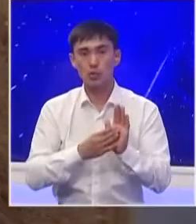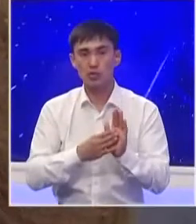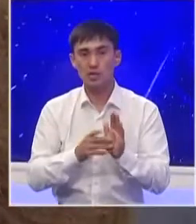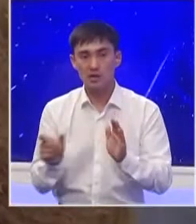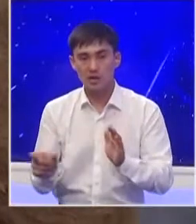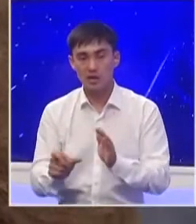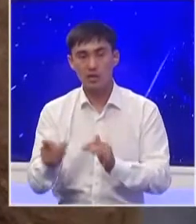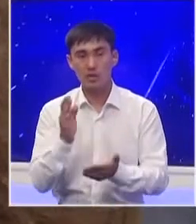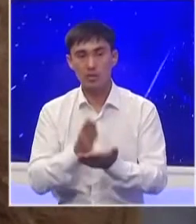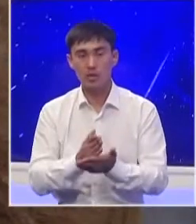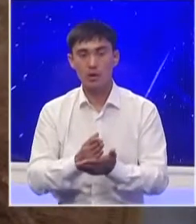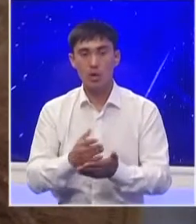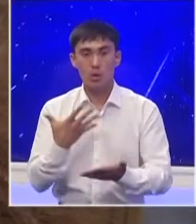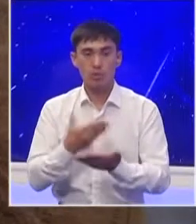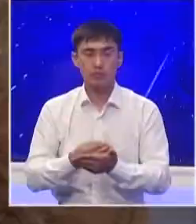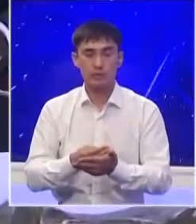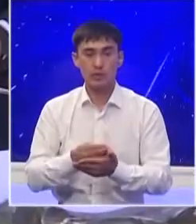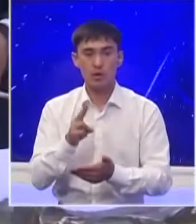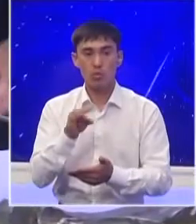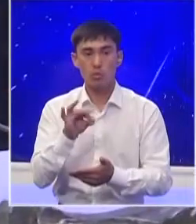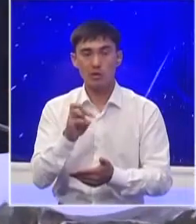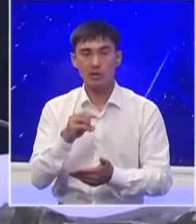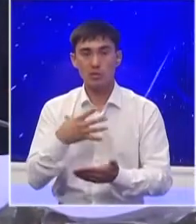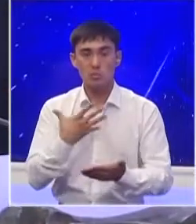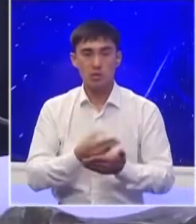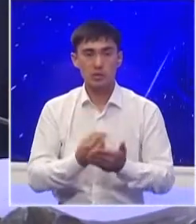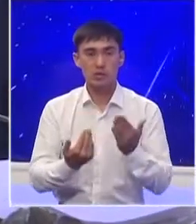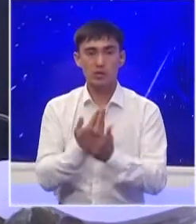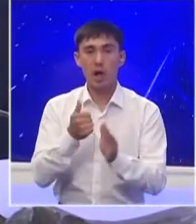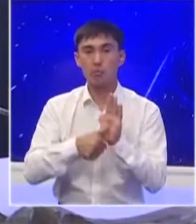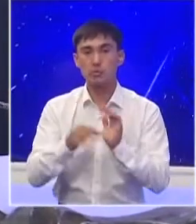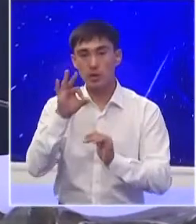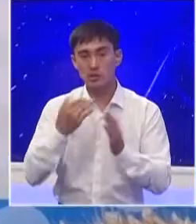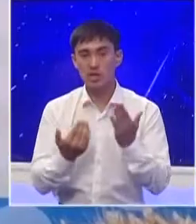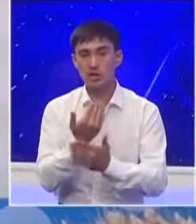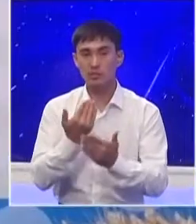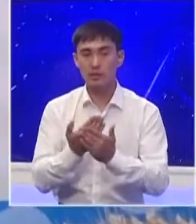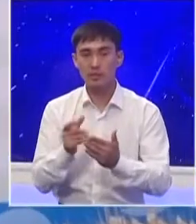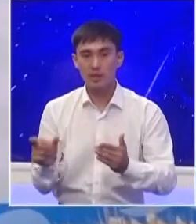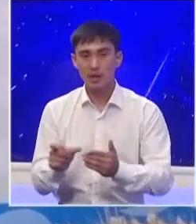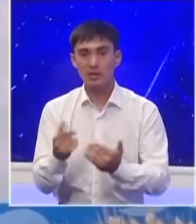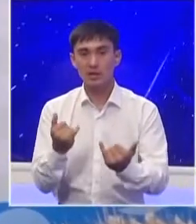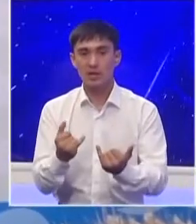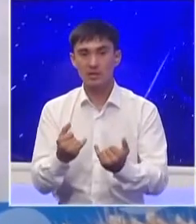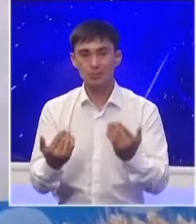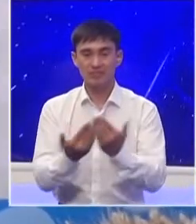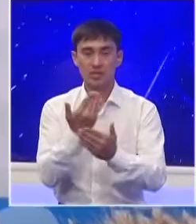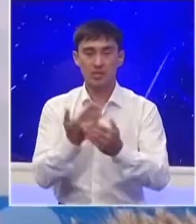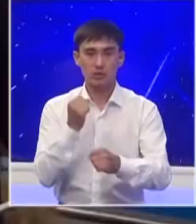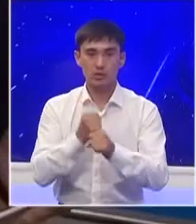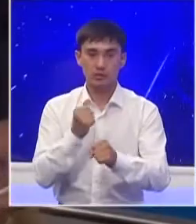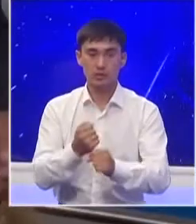Облысты коммуналдық меншік соңғы 6 жылда 60% жаңарыпты. Тәуке, Ащылы, Өзек каналдары тап қазір жаңару